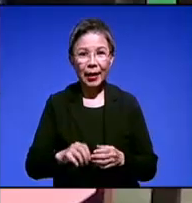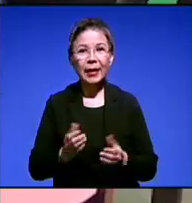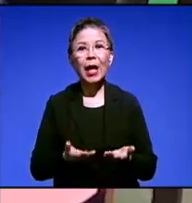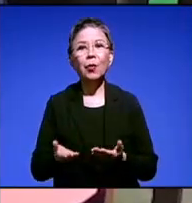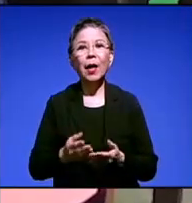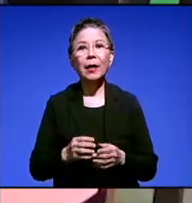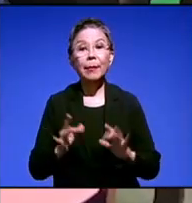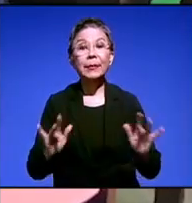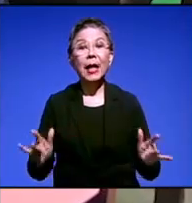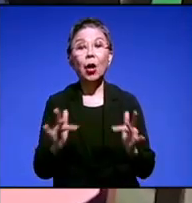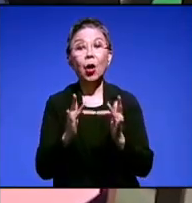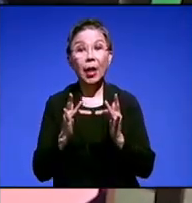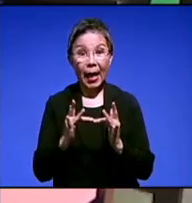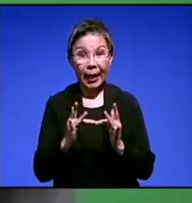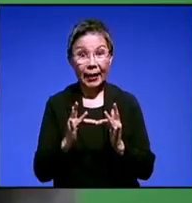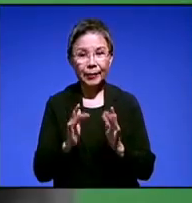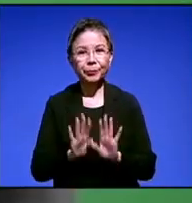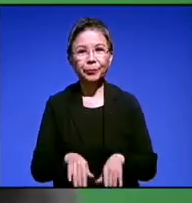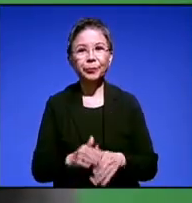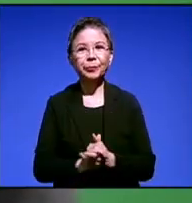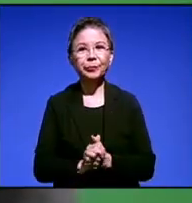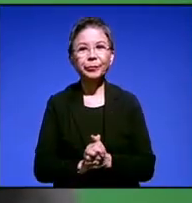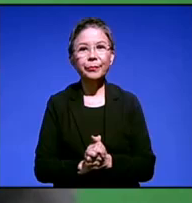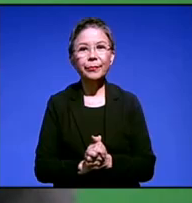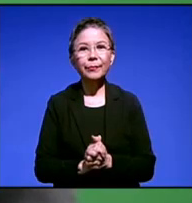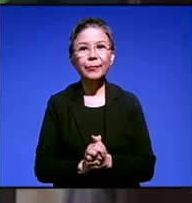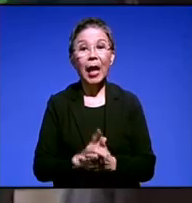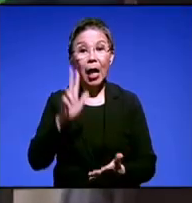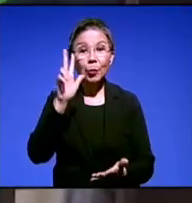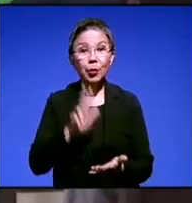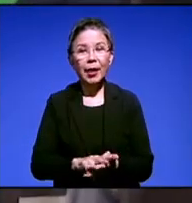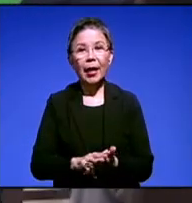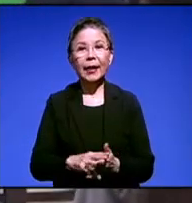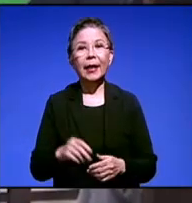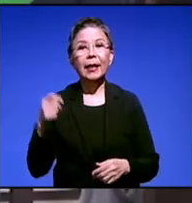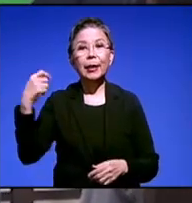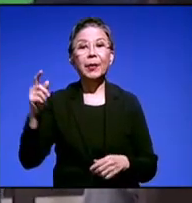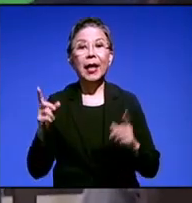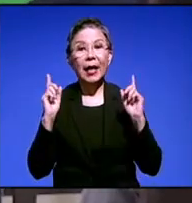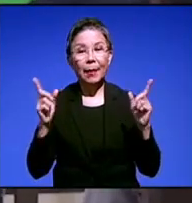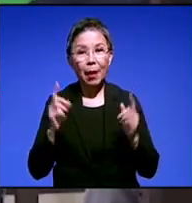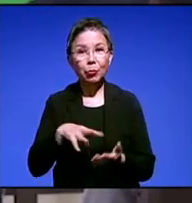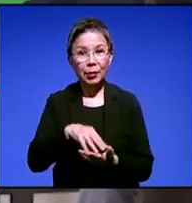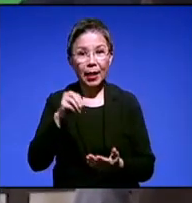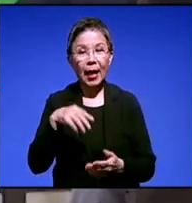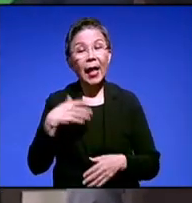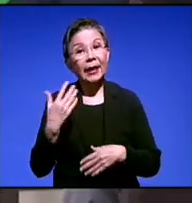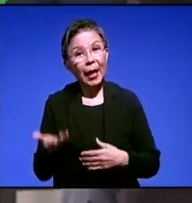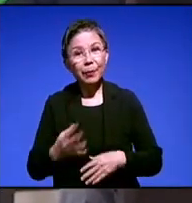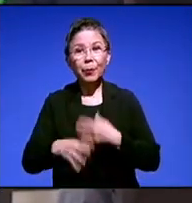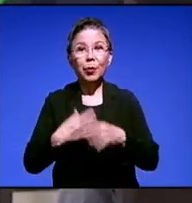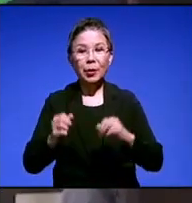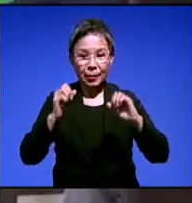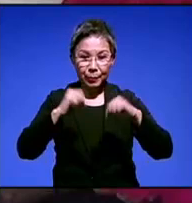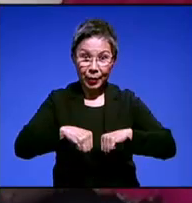dilakukan melalui online. Pernikahan akan dilaksanakan setelah ada keputusan dari Kementerian Agama Pusat. Namun dalam prosesi akad ada